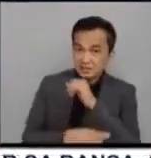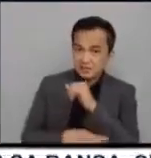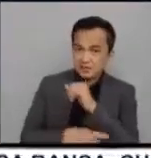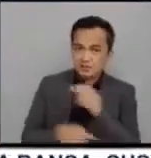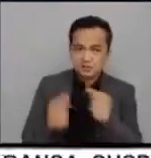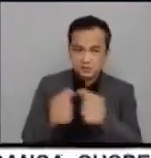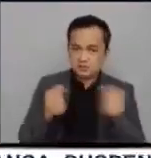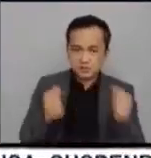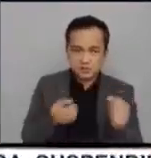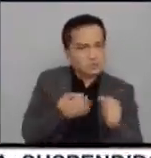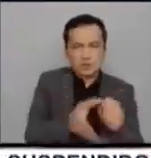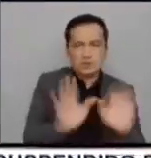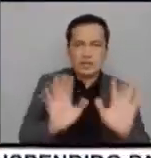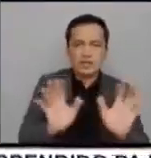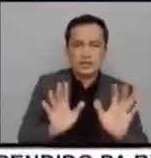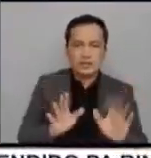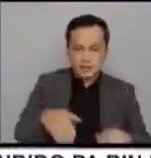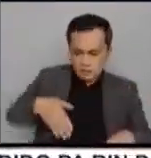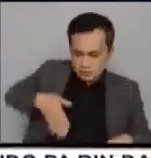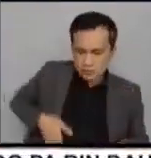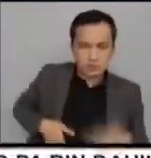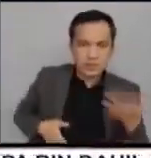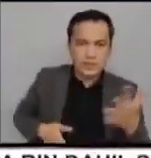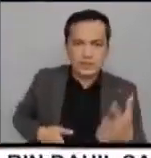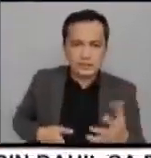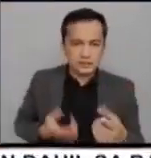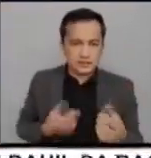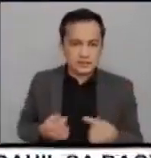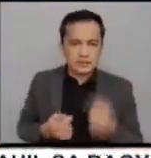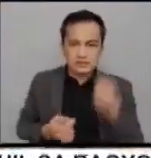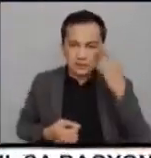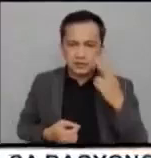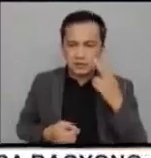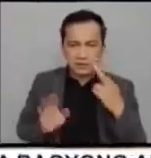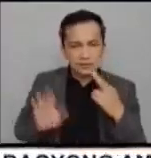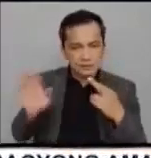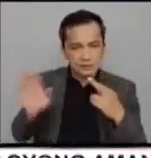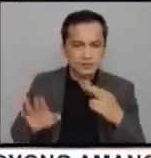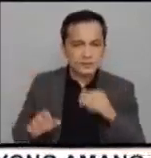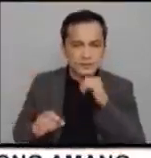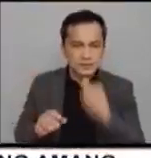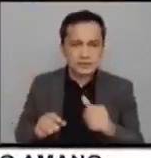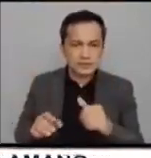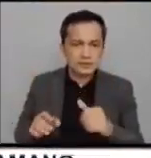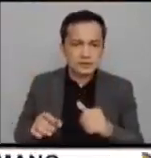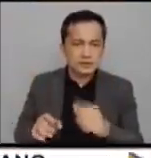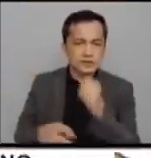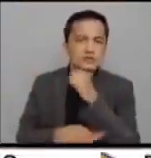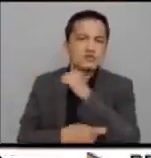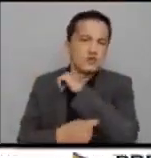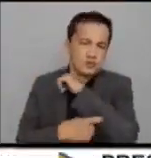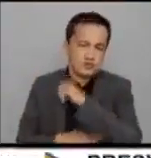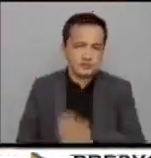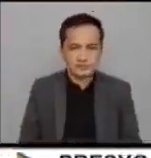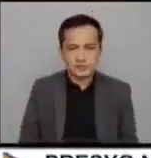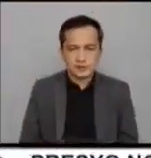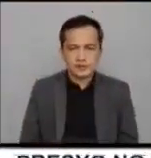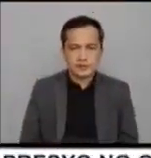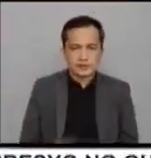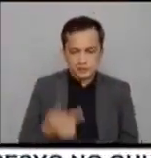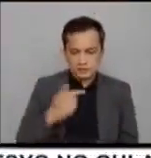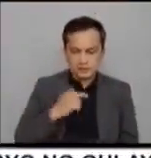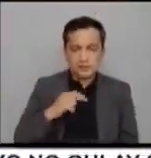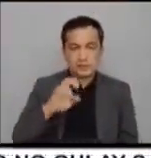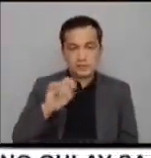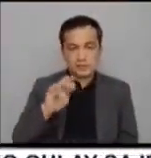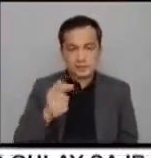diba? Wala nang bulsa. Ginagawa natin ang dahilan sila para hindi sila matukso. Sinabi pa ni Katapang na bahagi ito ng